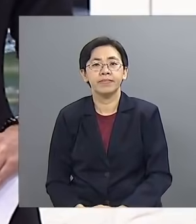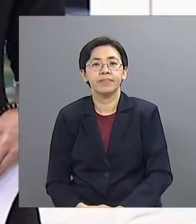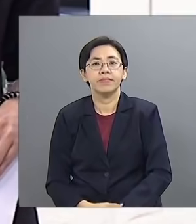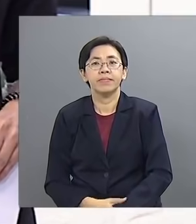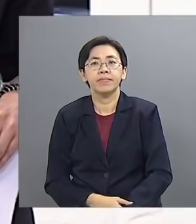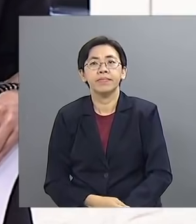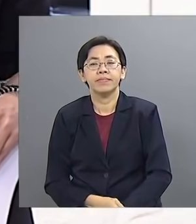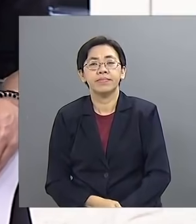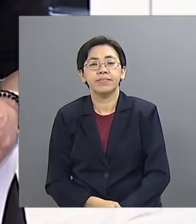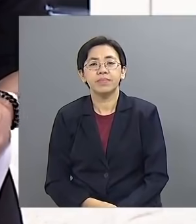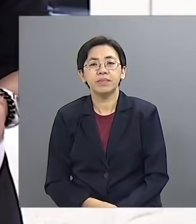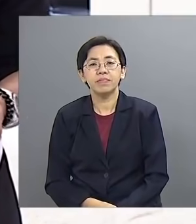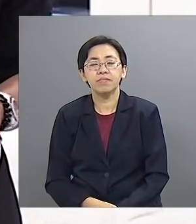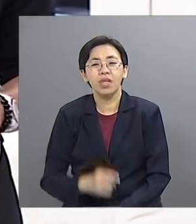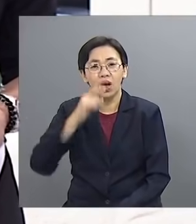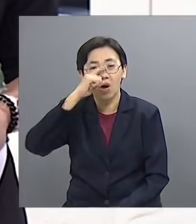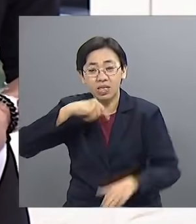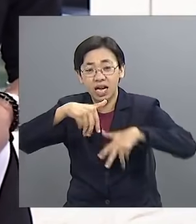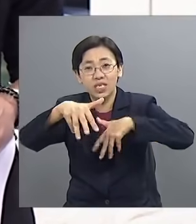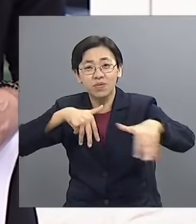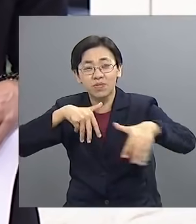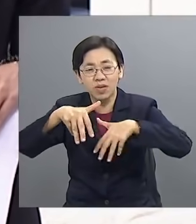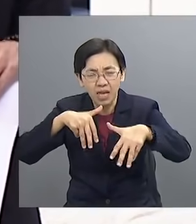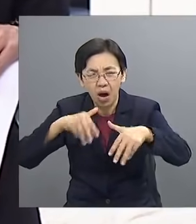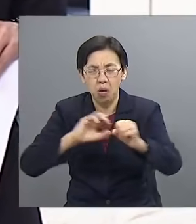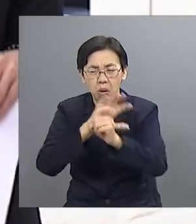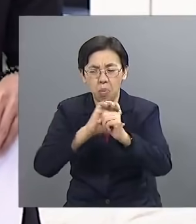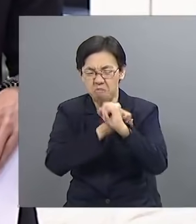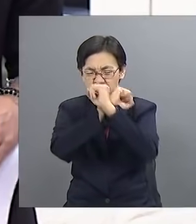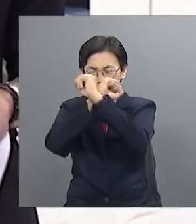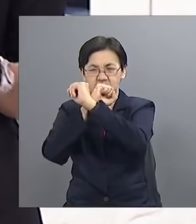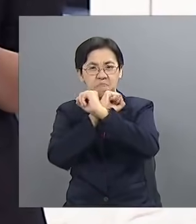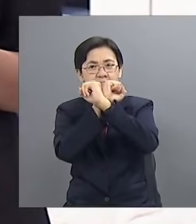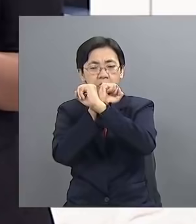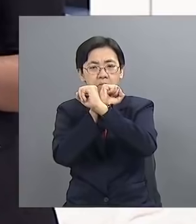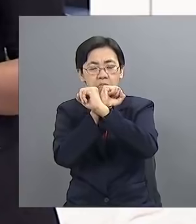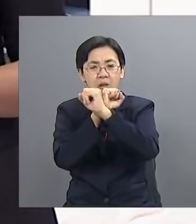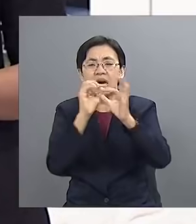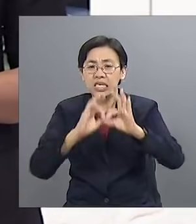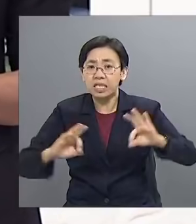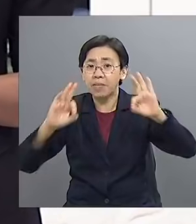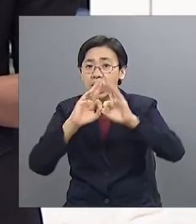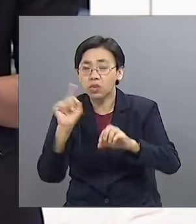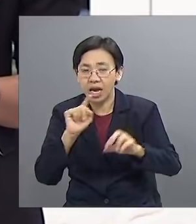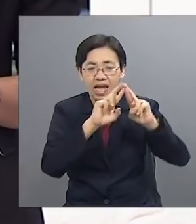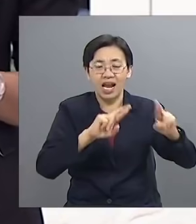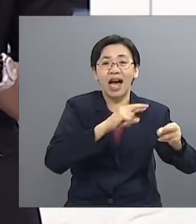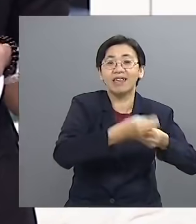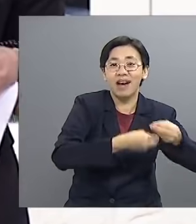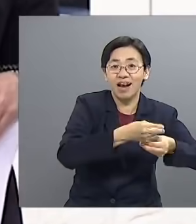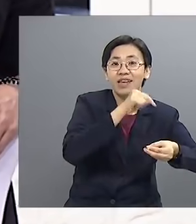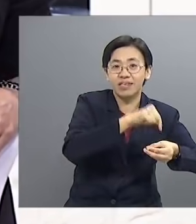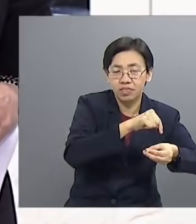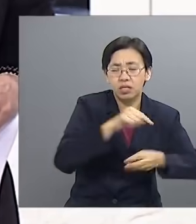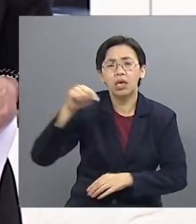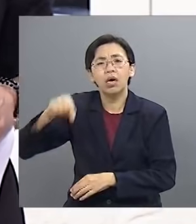คนไทยจะปลอดรอดพ้นจากโควิด-19 ได้นะคะขึ้นอยู่กับ2ฝ่ายเลยนะคะทั้งผู้ประกอบการด้วยนะคะแล้วก็การให้